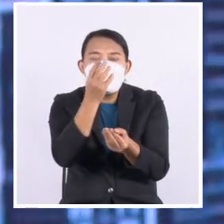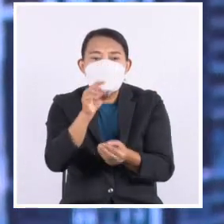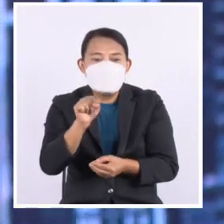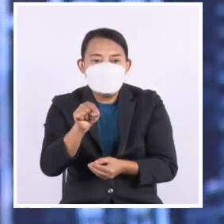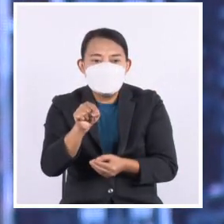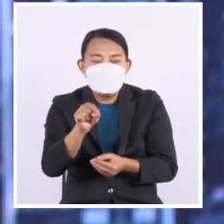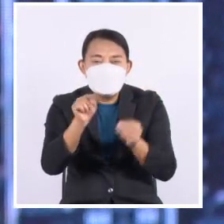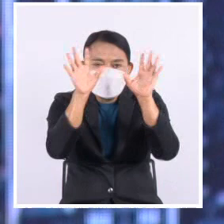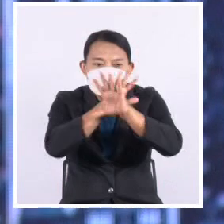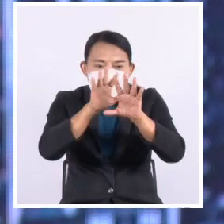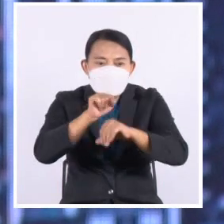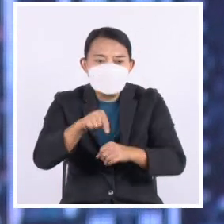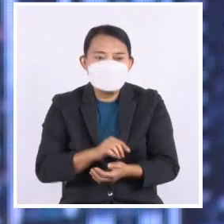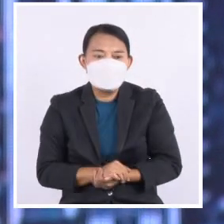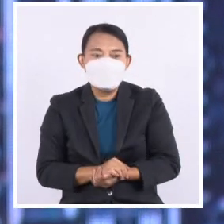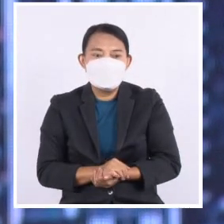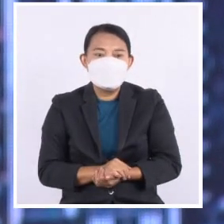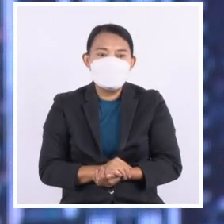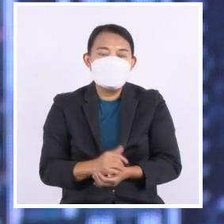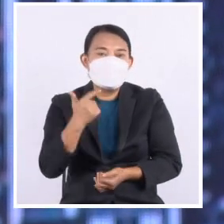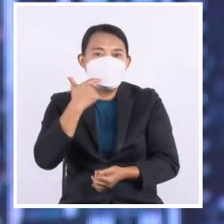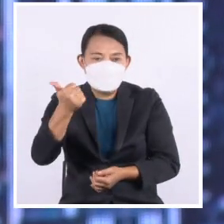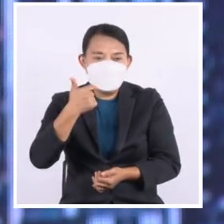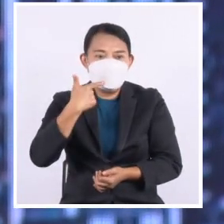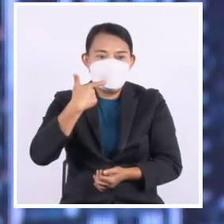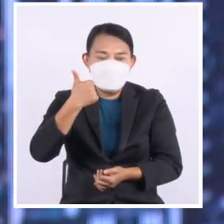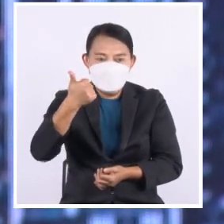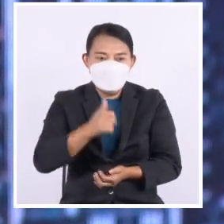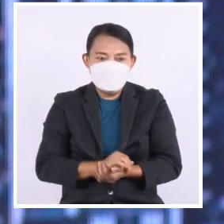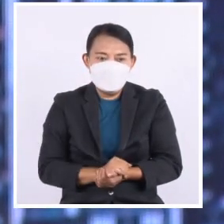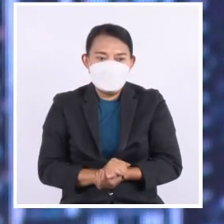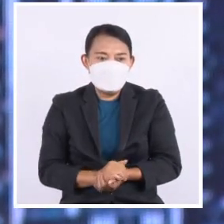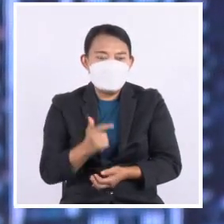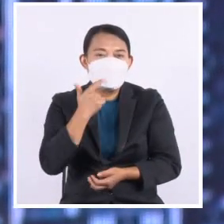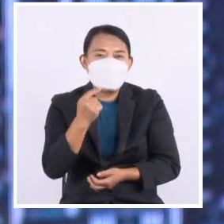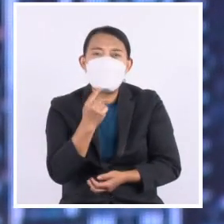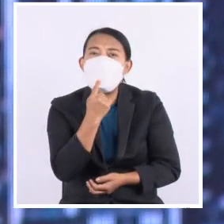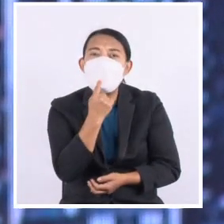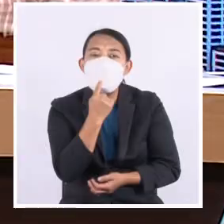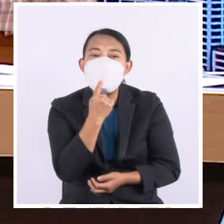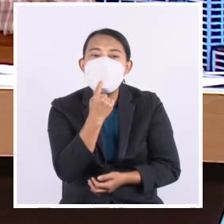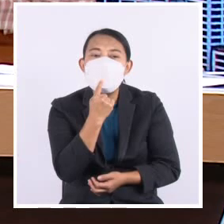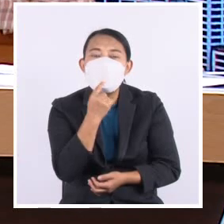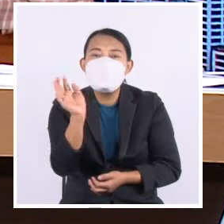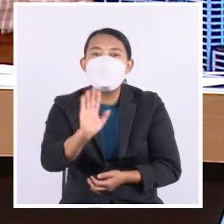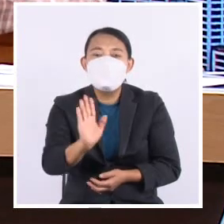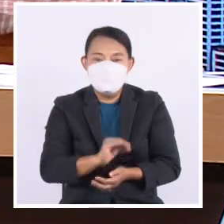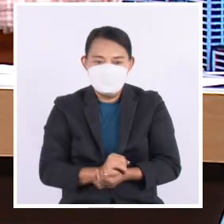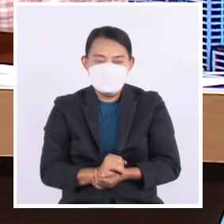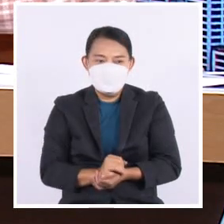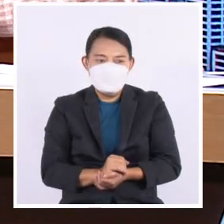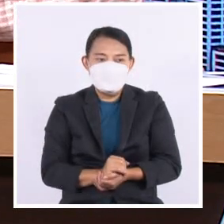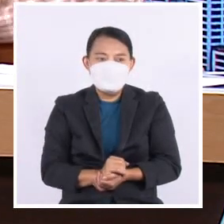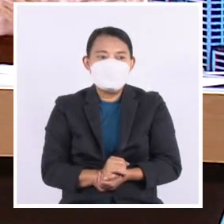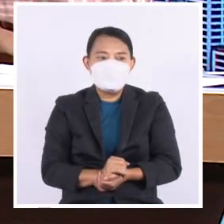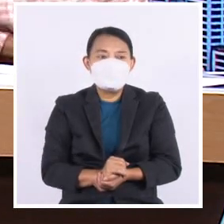นะเป็นไง อร่อย อร่อยใช่ไหมอ ร่อยนะ คะเค็มนิดๆไม่ใช่เค็มนั่นต้องฝีมือแม่บ้านแล้วล่ะ